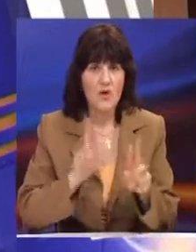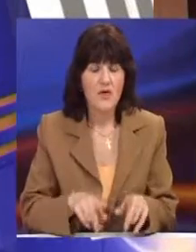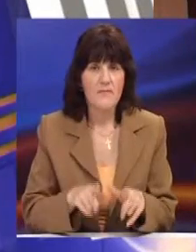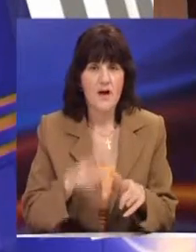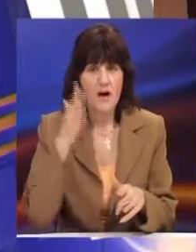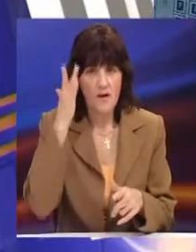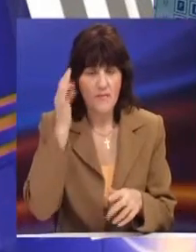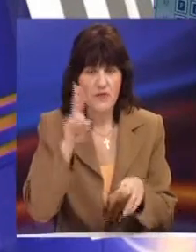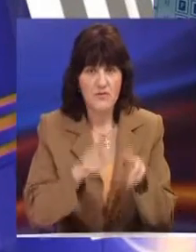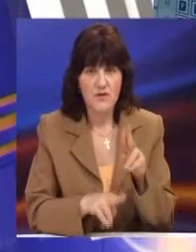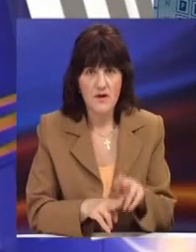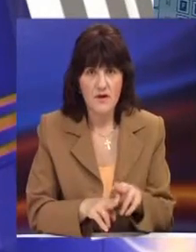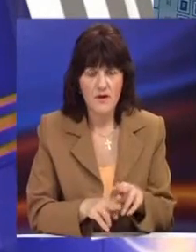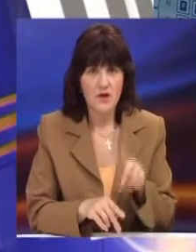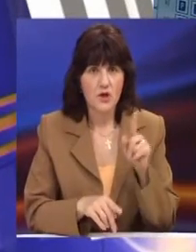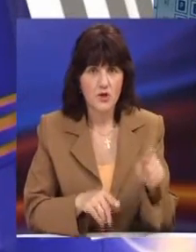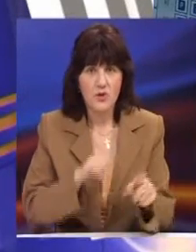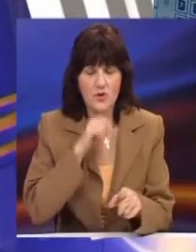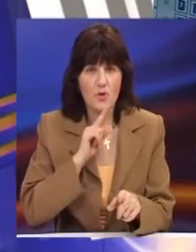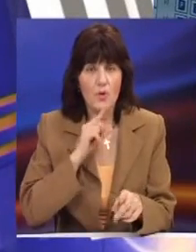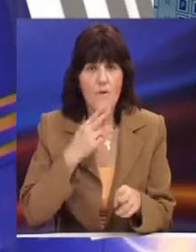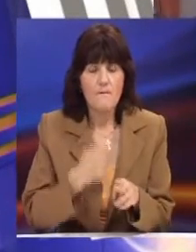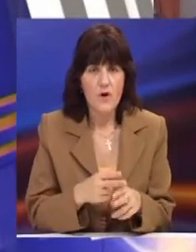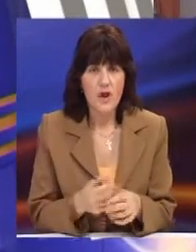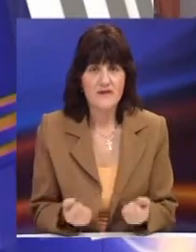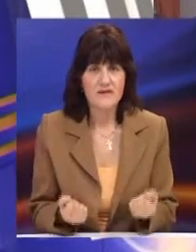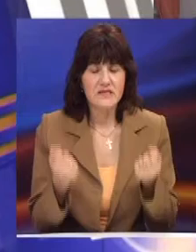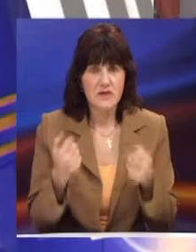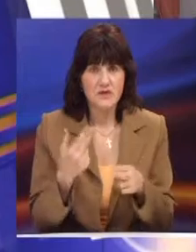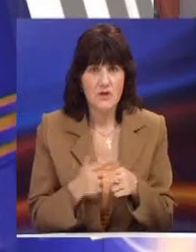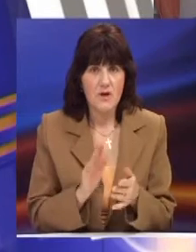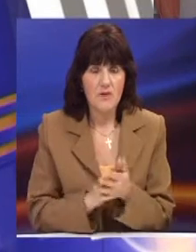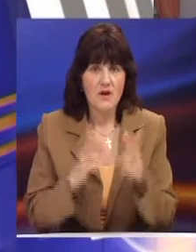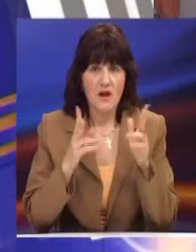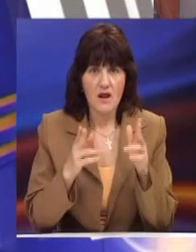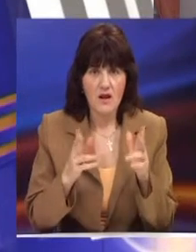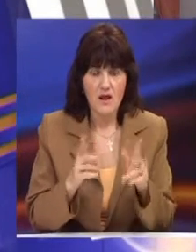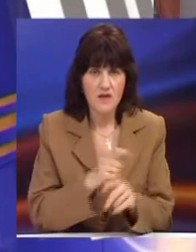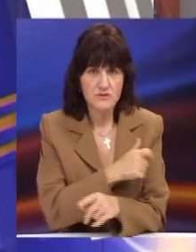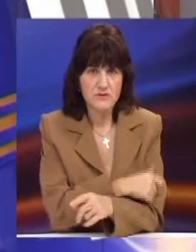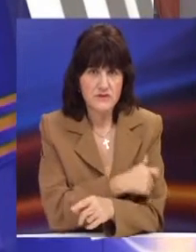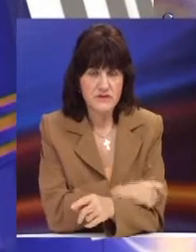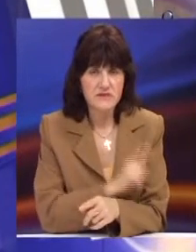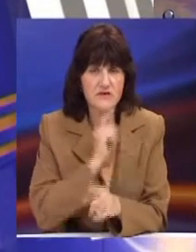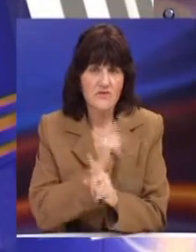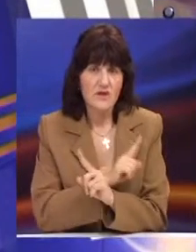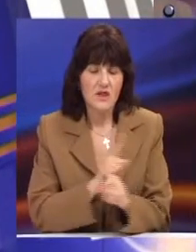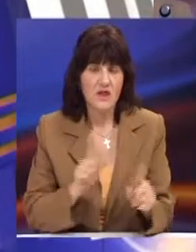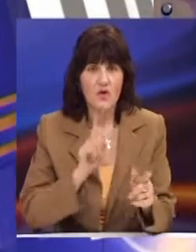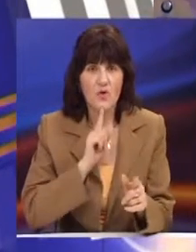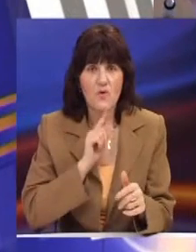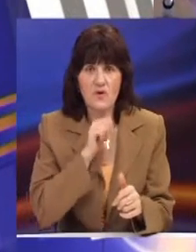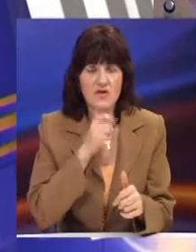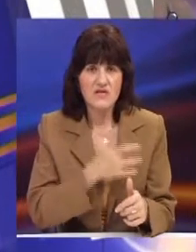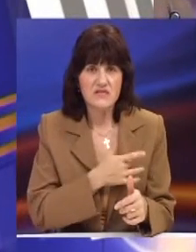kriterijume za palijativno zbrinjavanje. To su pacijenti koji boluju od težih oboljenja kao što su maligne, neurološke bolesti, pacijenti koji